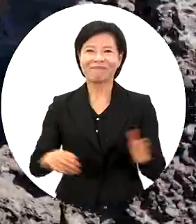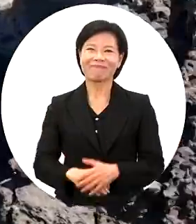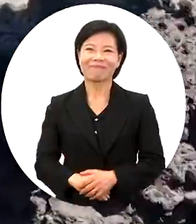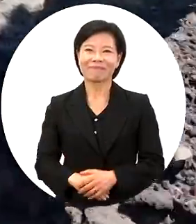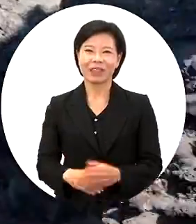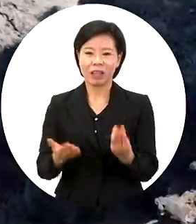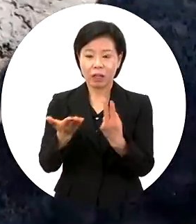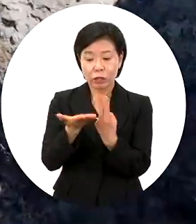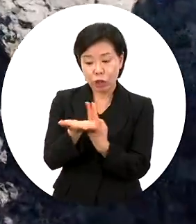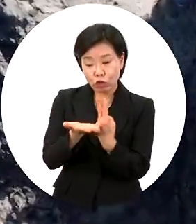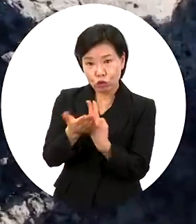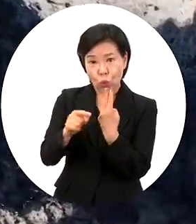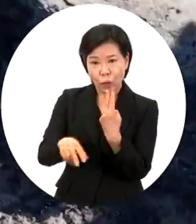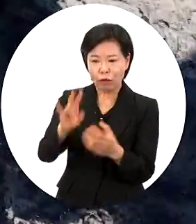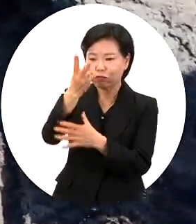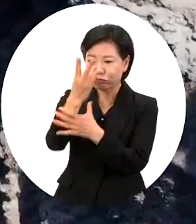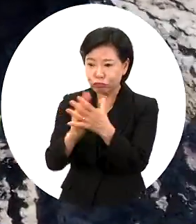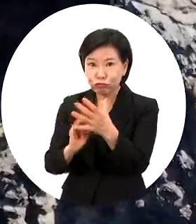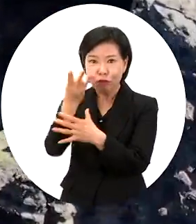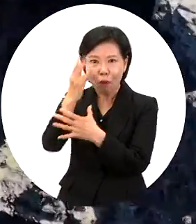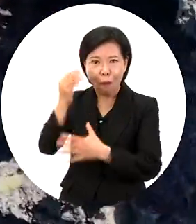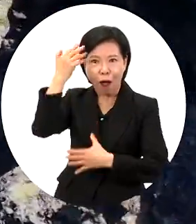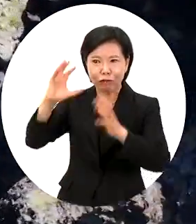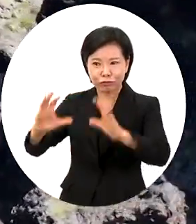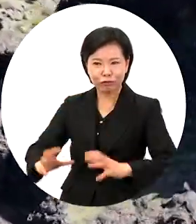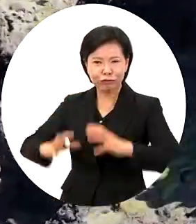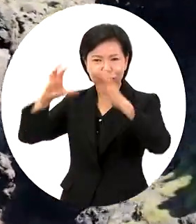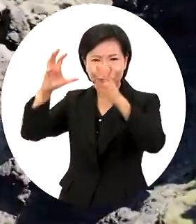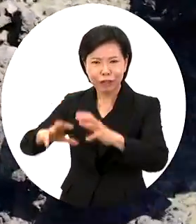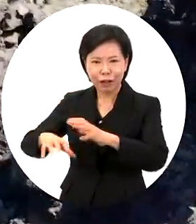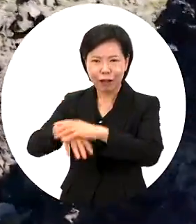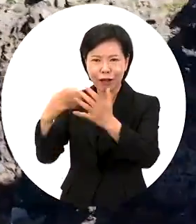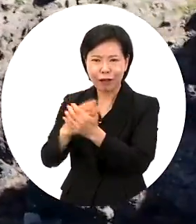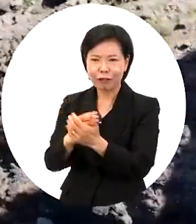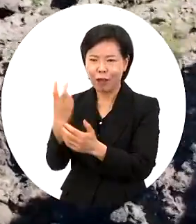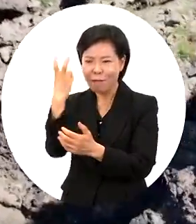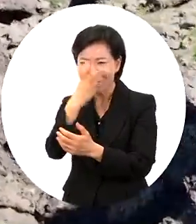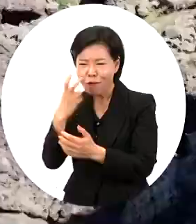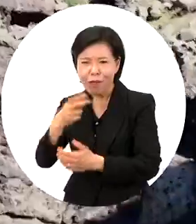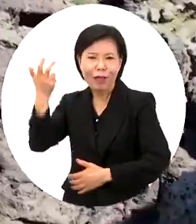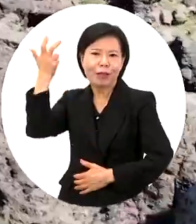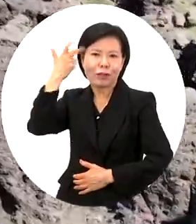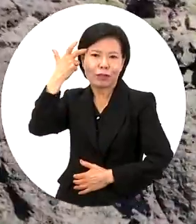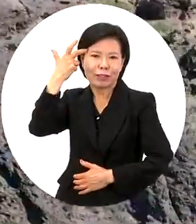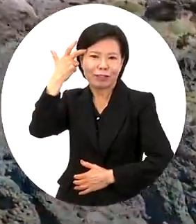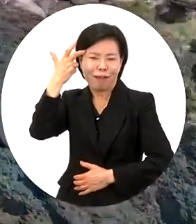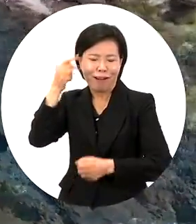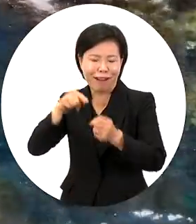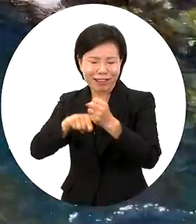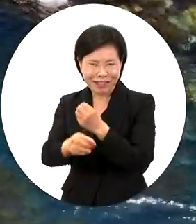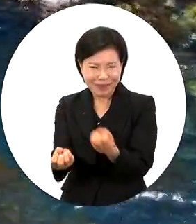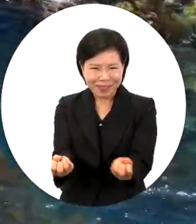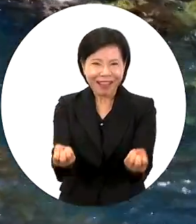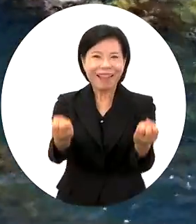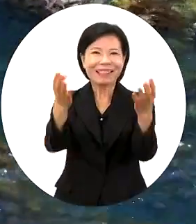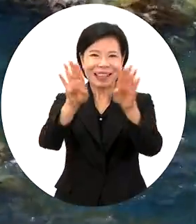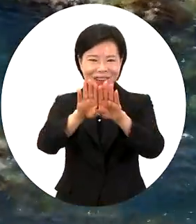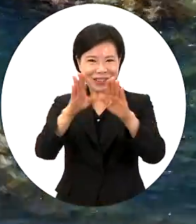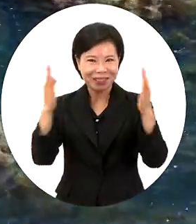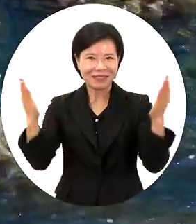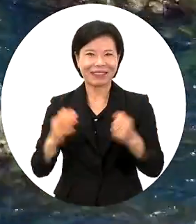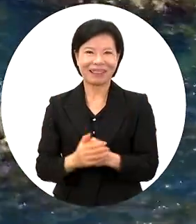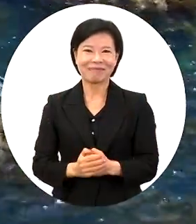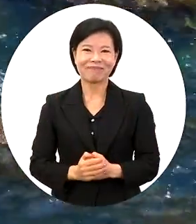시작합니다. 독도에서 물질하며 대한민국 영토 수호에 앞장선 제주 해녀의 정신을 재조명하는 뜻깊은